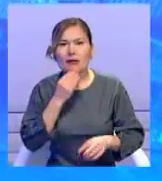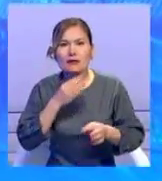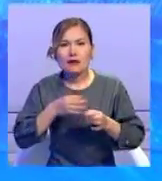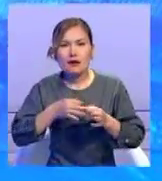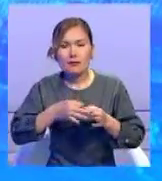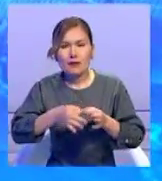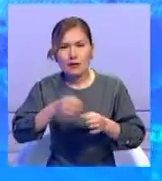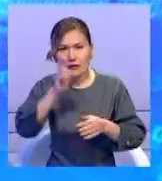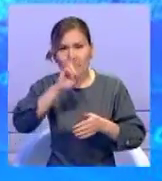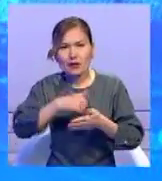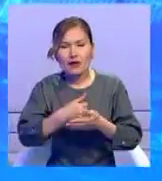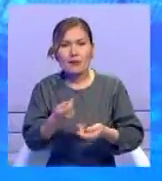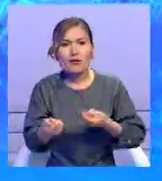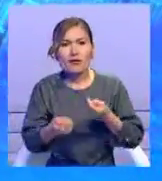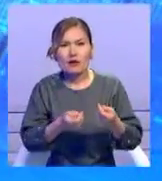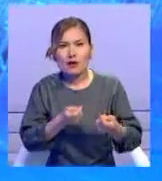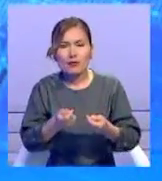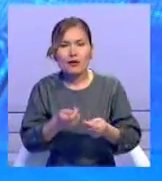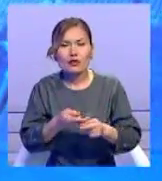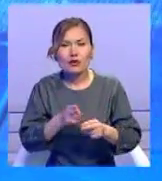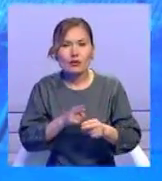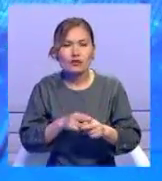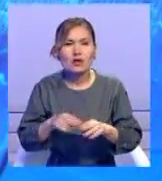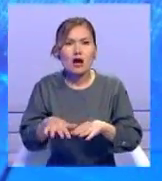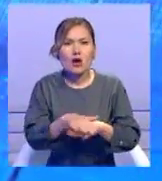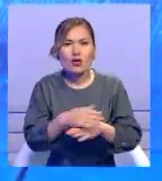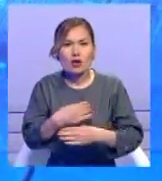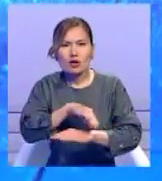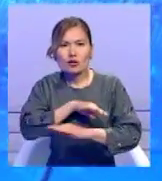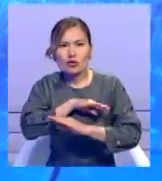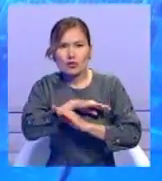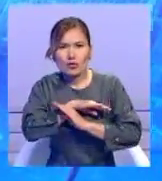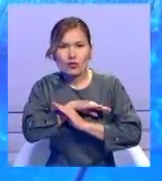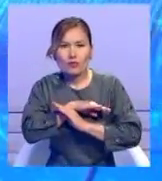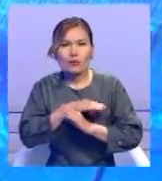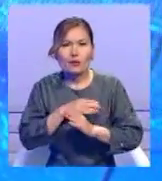президенті жапа шеккендерді қабылдау үшін әскери госпиталь ашуға бұйрық берді.